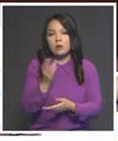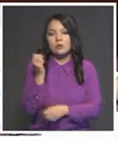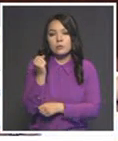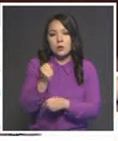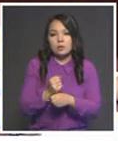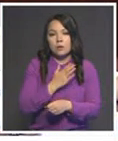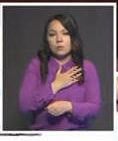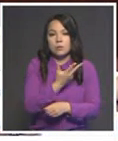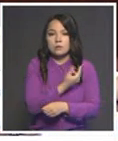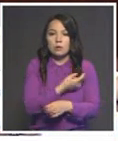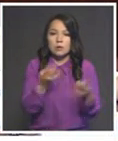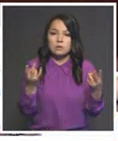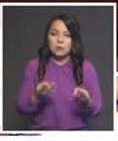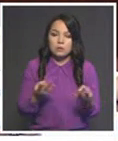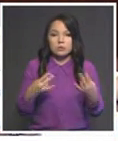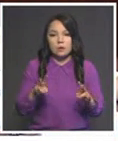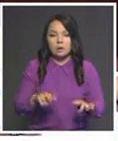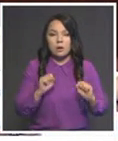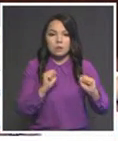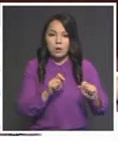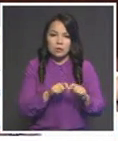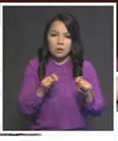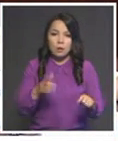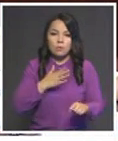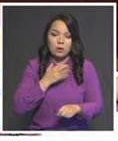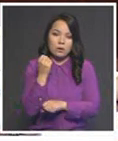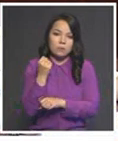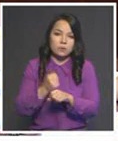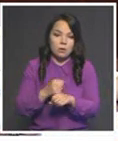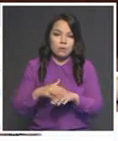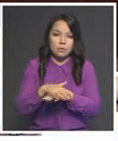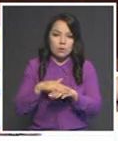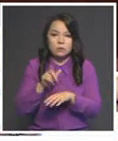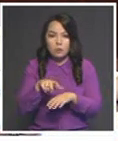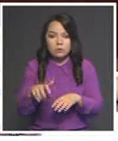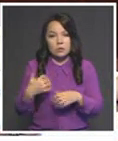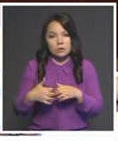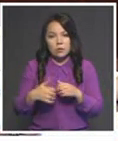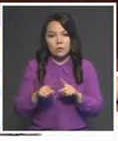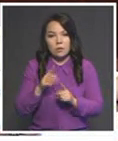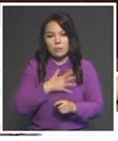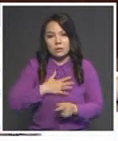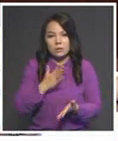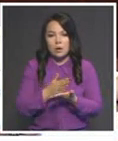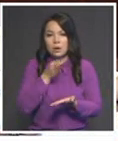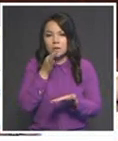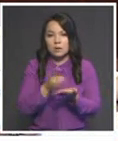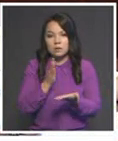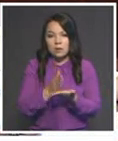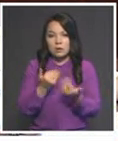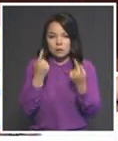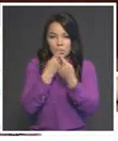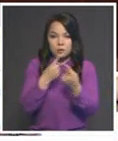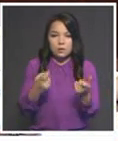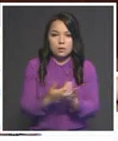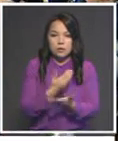мен егу жұмысын жүргізейін ба, жүргізбейін ба, маған ашып айтыңыздар, өйткені жұмысшылардың арасында алаңдаушылық басталды деп. Оны айтып жеткізіп